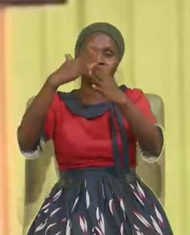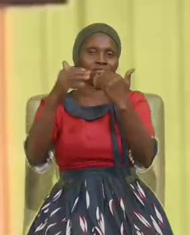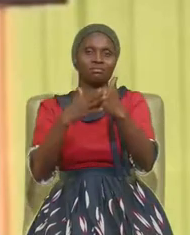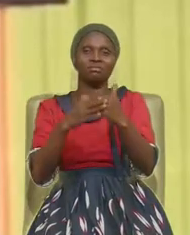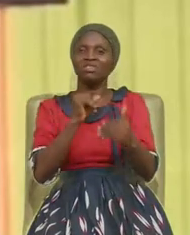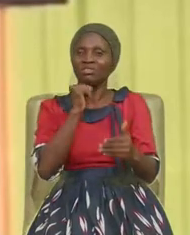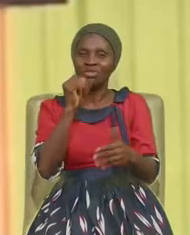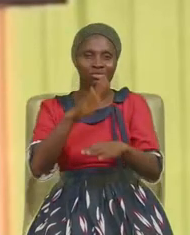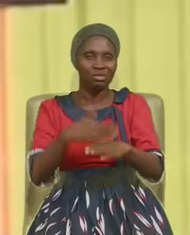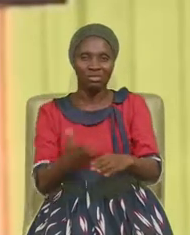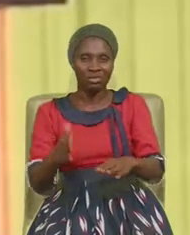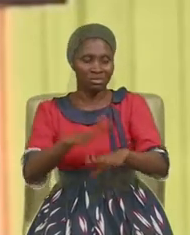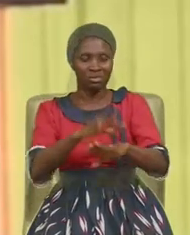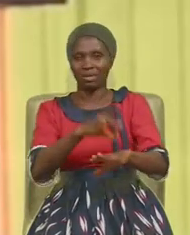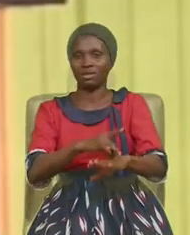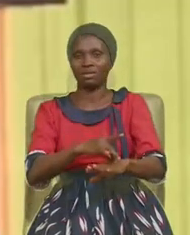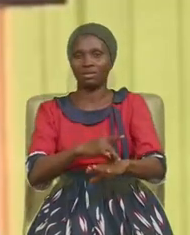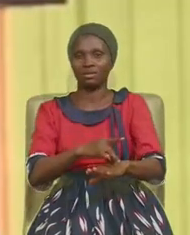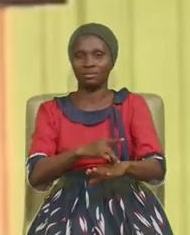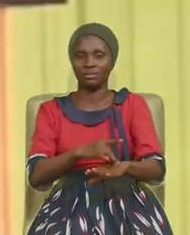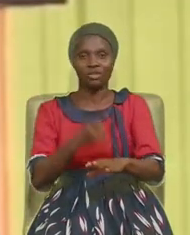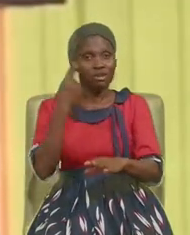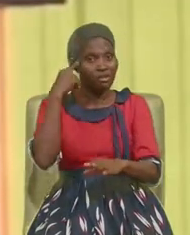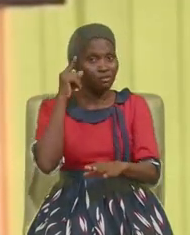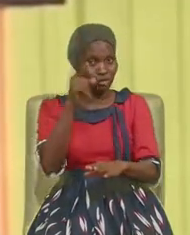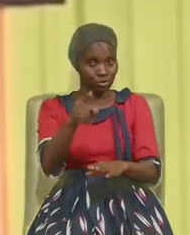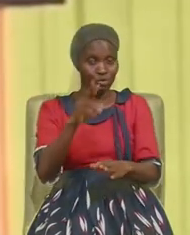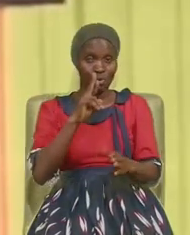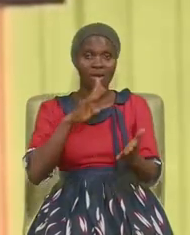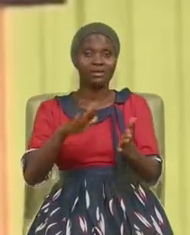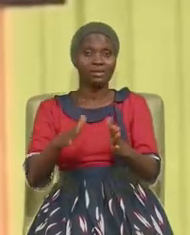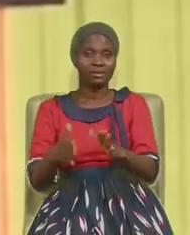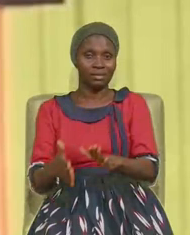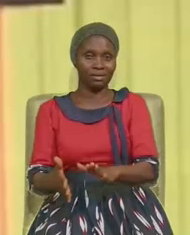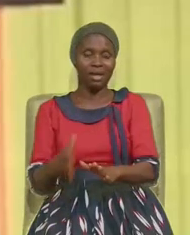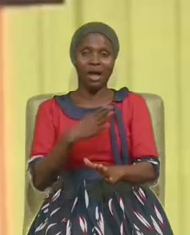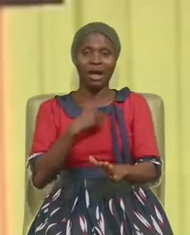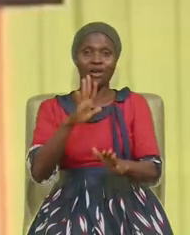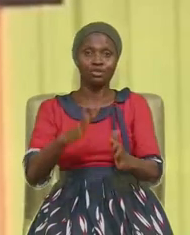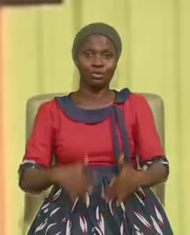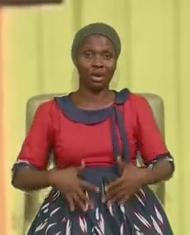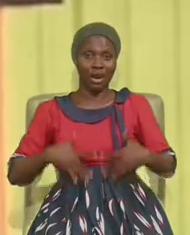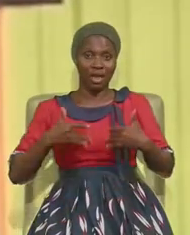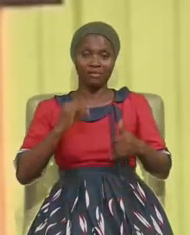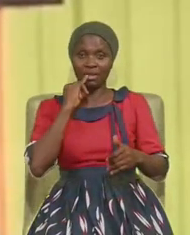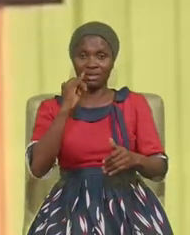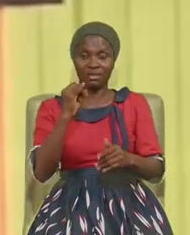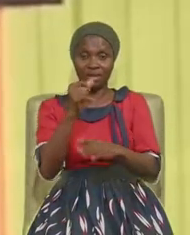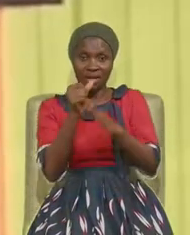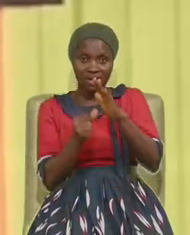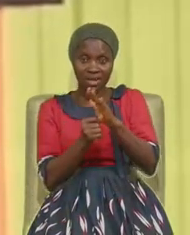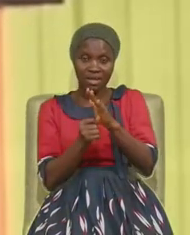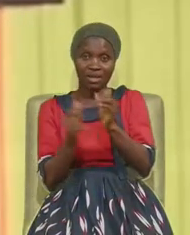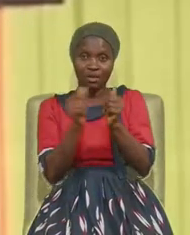sur la terre. Car vous êtes mort et votre vie est cachée avec Christ en Dieu.